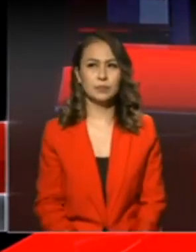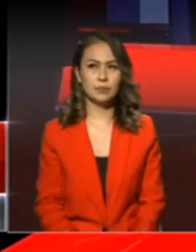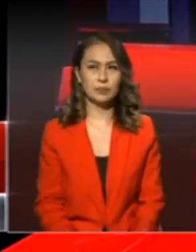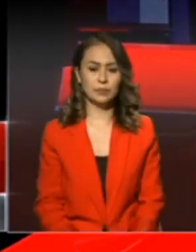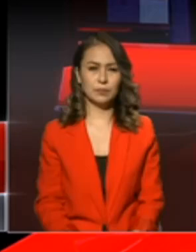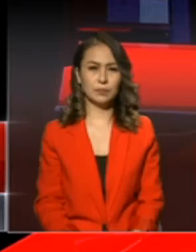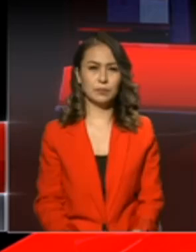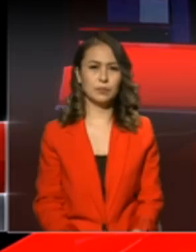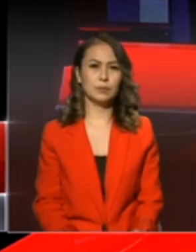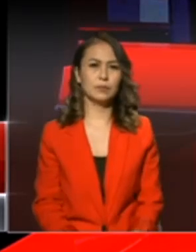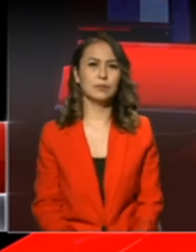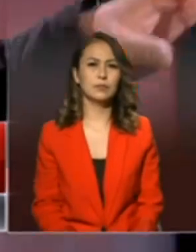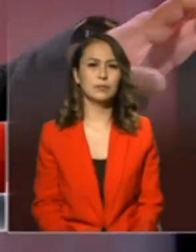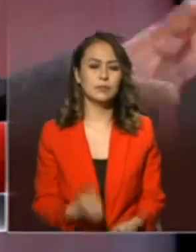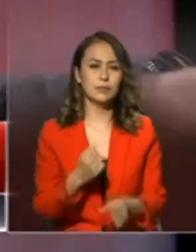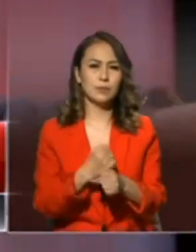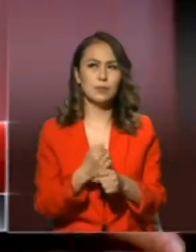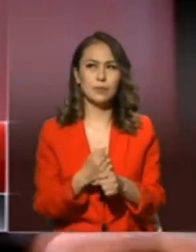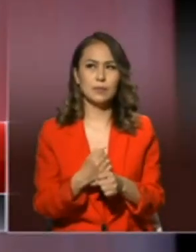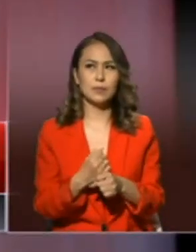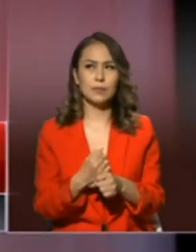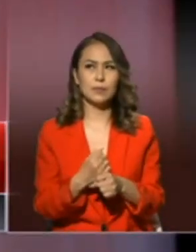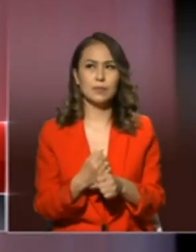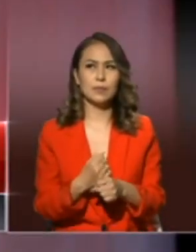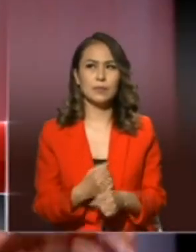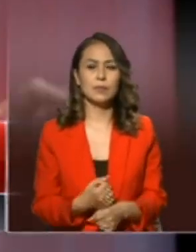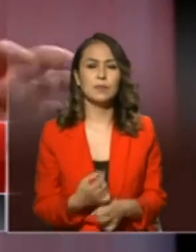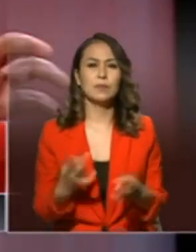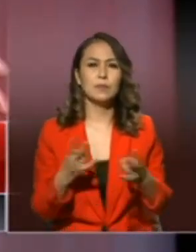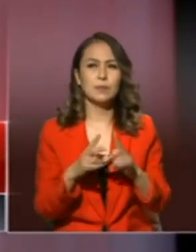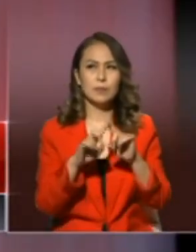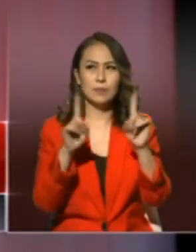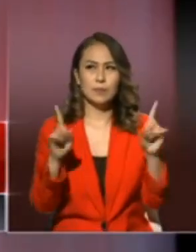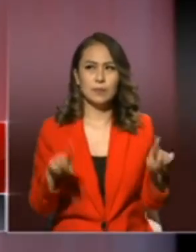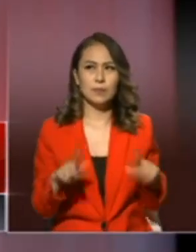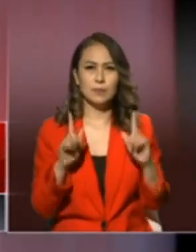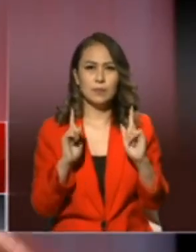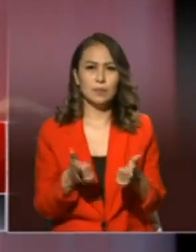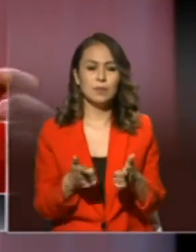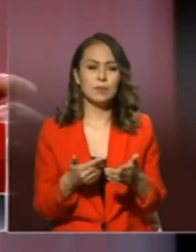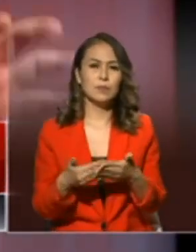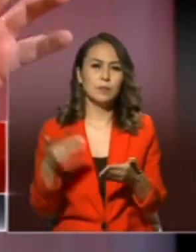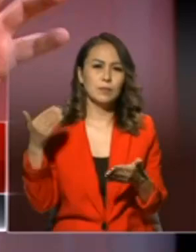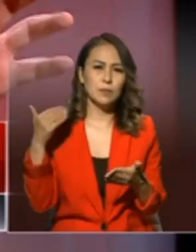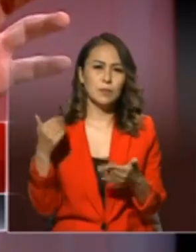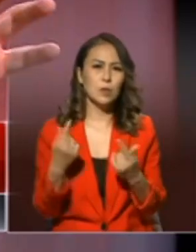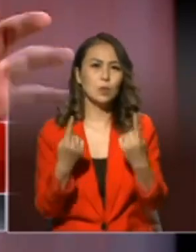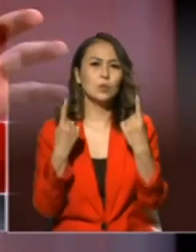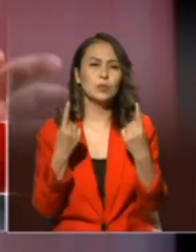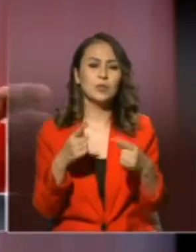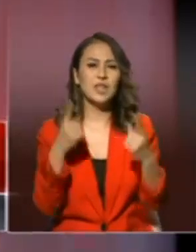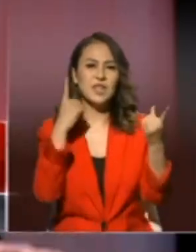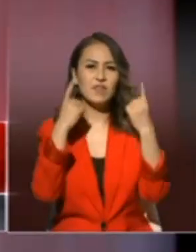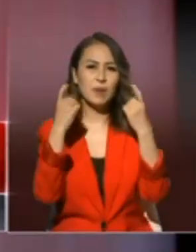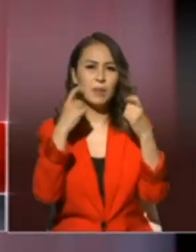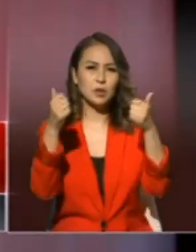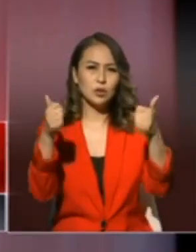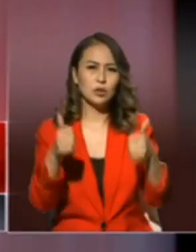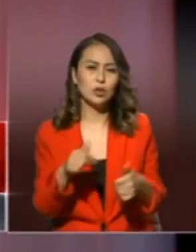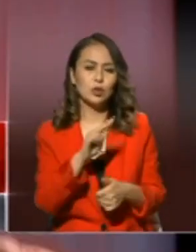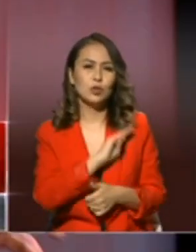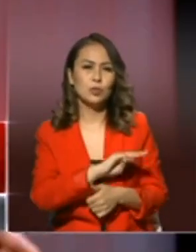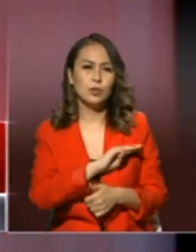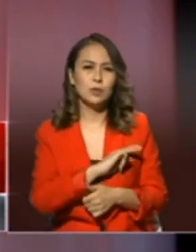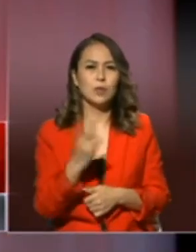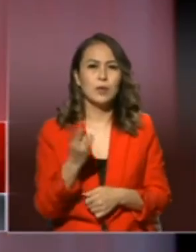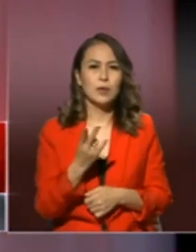бізде осы презумпция согласияны қайтарып енгізу керек. Одан алдынан үлкен осындай информационный жұмыс жасау керек,